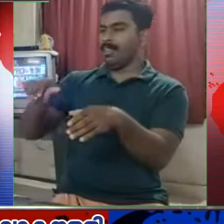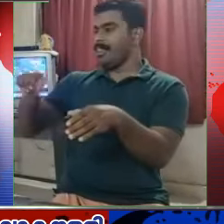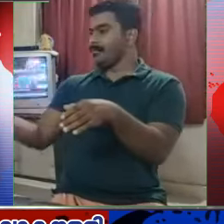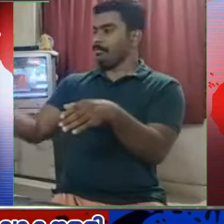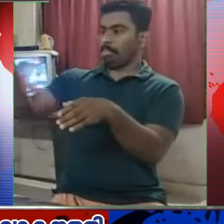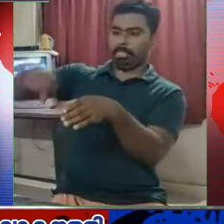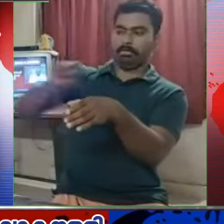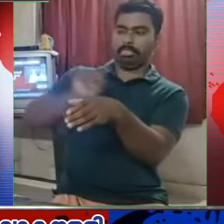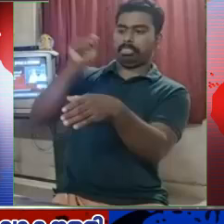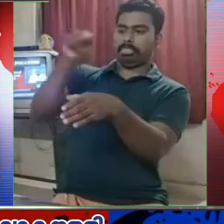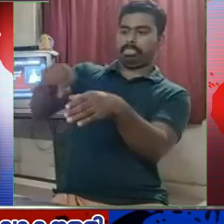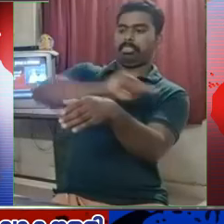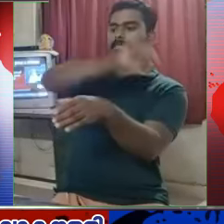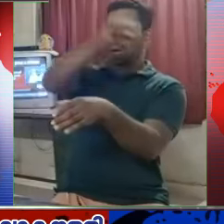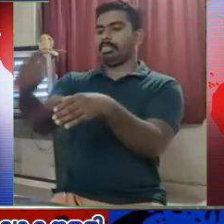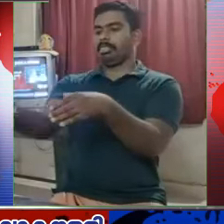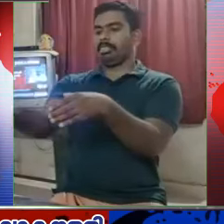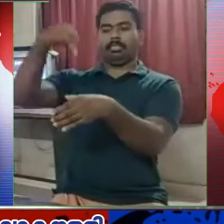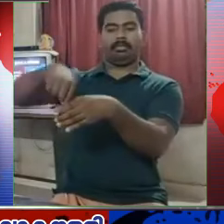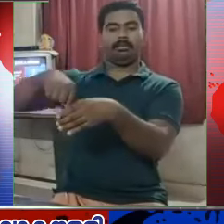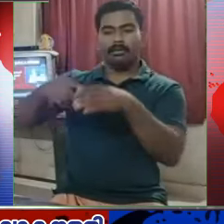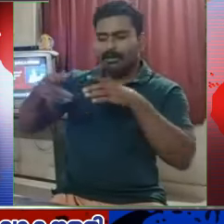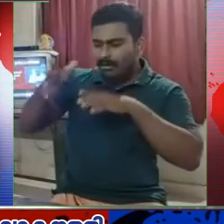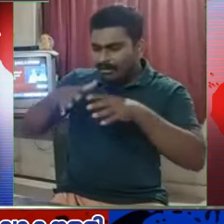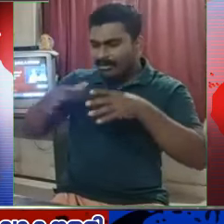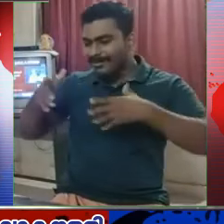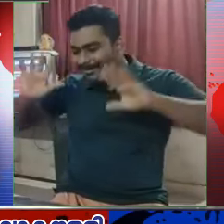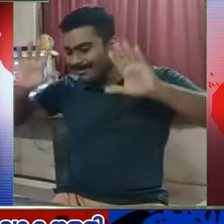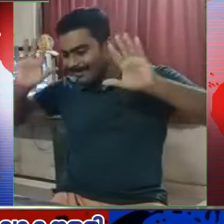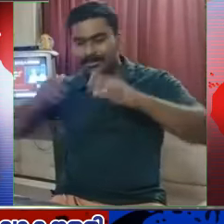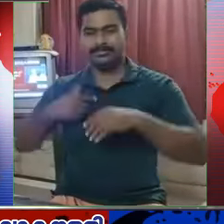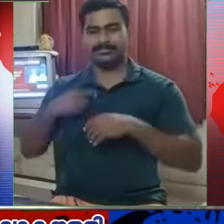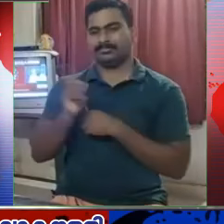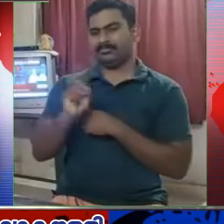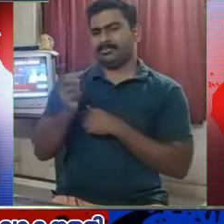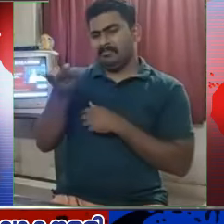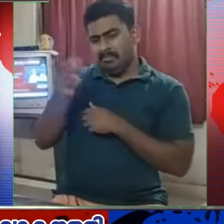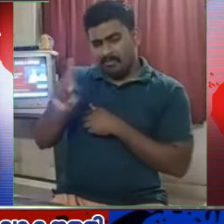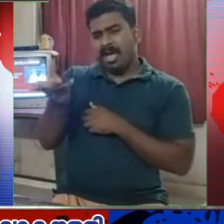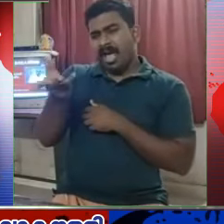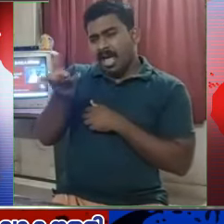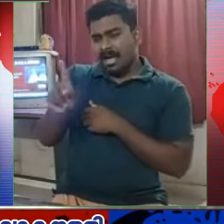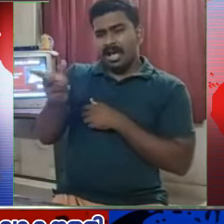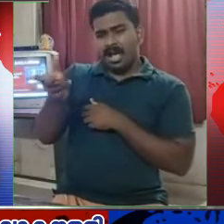അതിൽ അനാവശ്യമായ ചില ഇടപെടലുകൾ വരുന്നു എന്നുള്ളത് തന്നെയാണ്